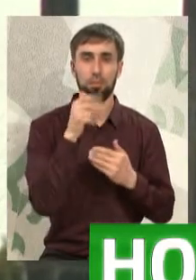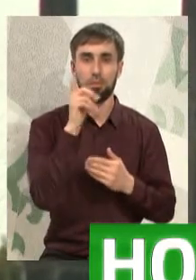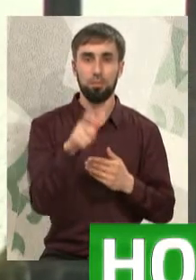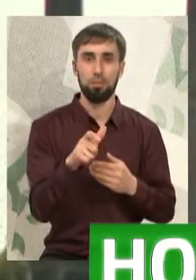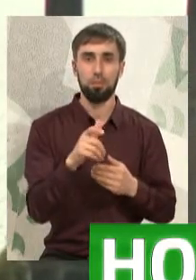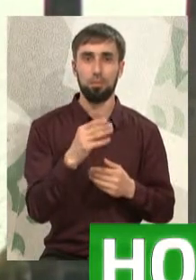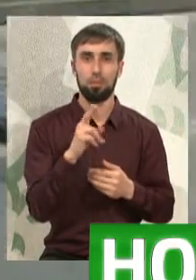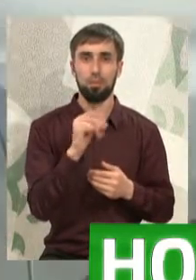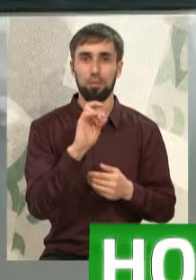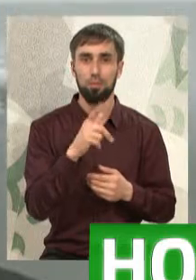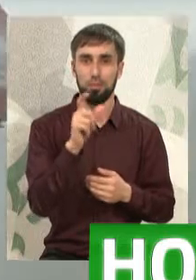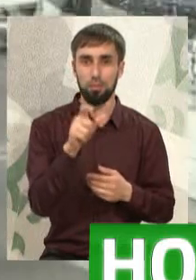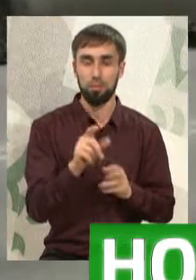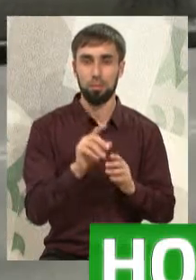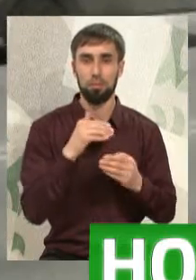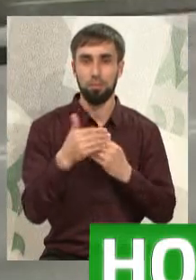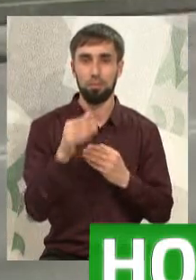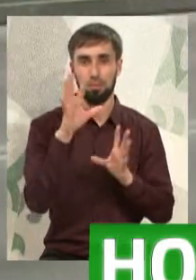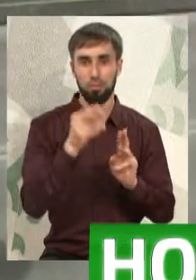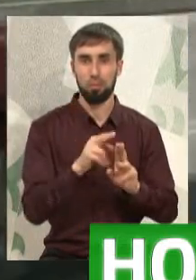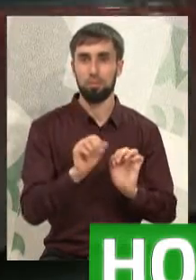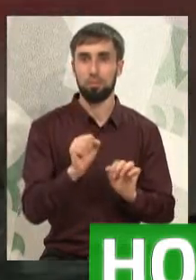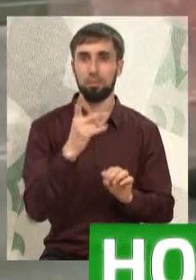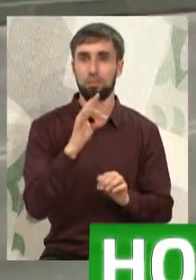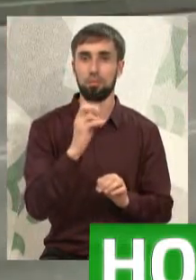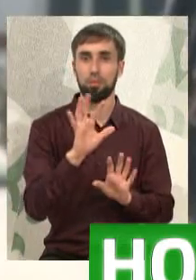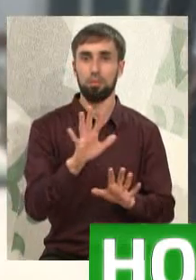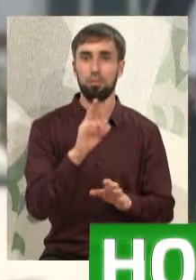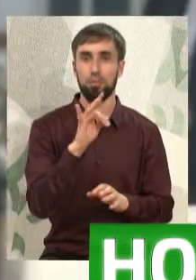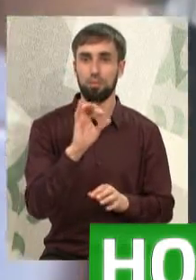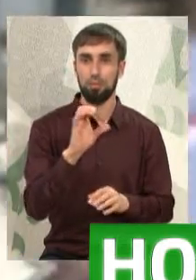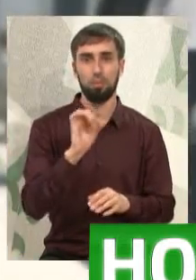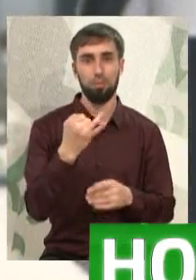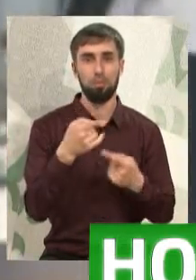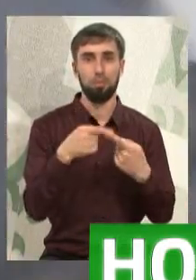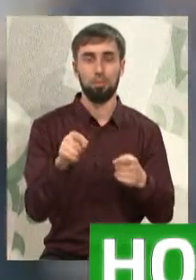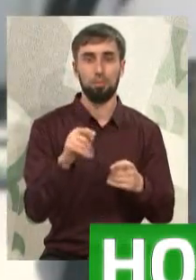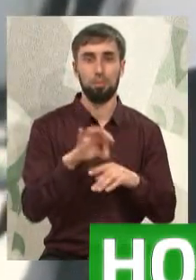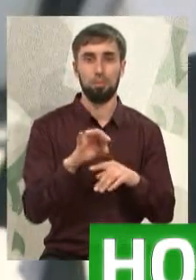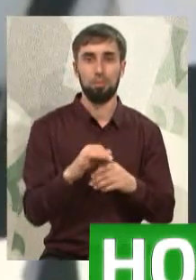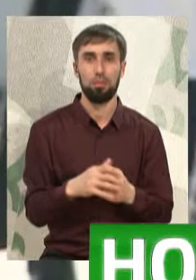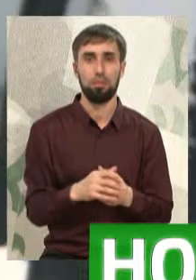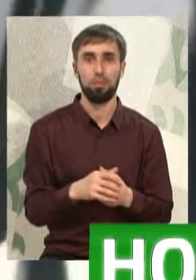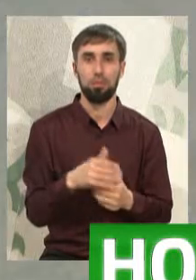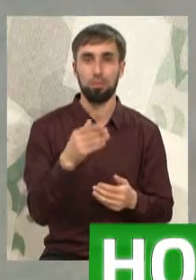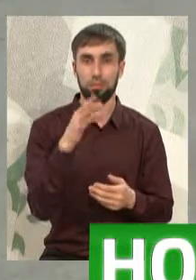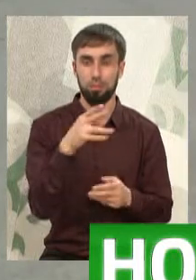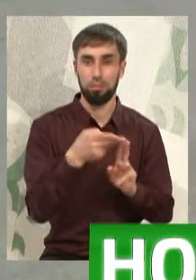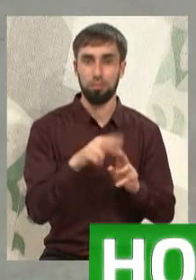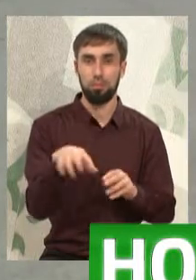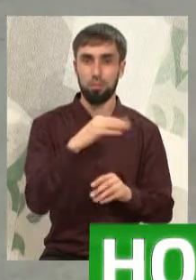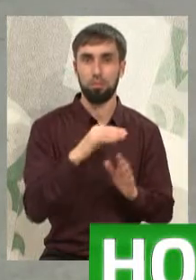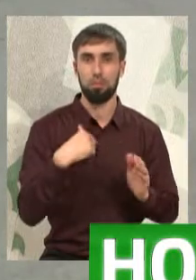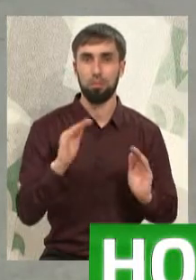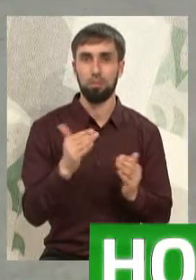и кашляющих людей – все это защищает ведь не только от коронавируса, но и от других инфекций. То есть гипотетически мы должны сейчас меньше